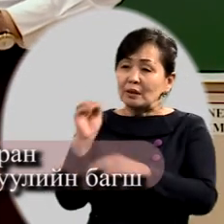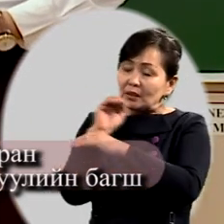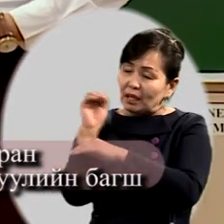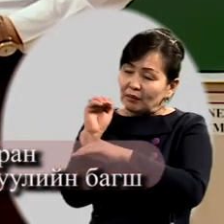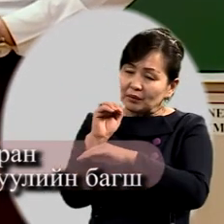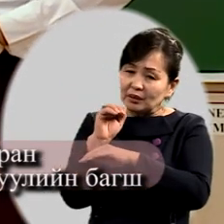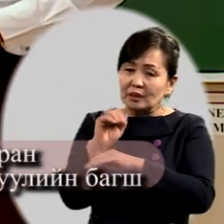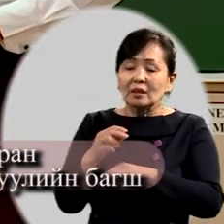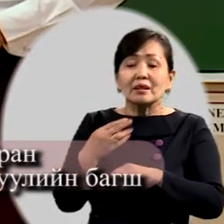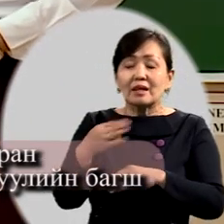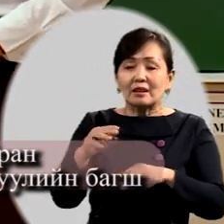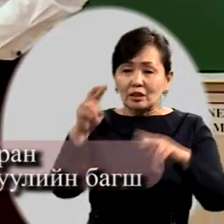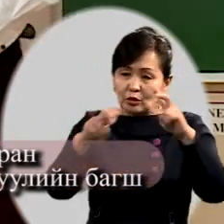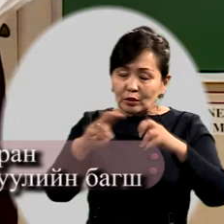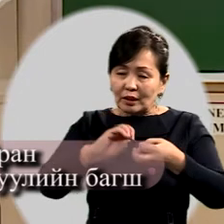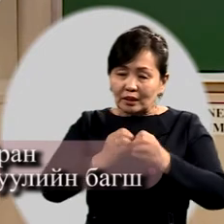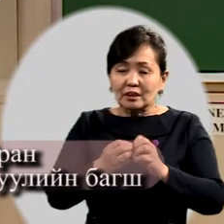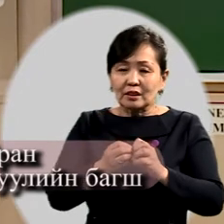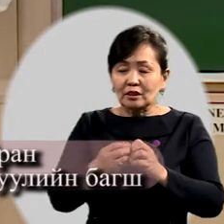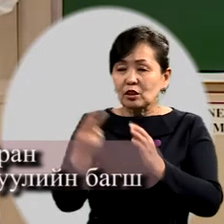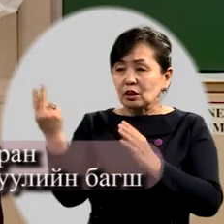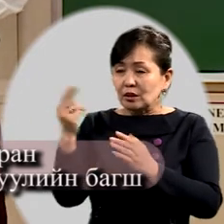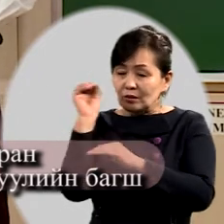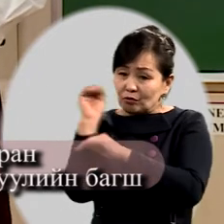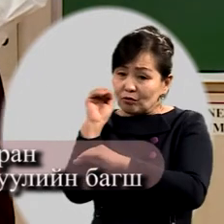жақсы білетіні байқалып тұр.